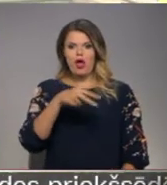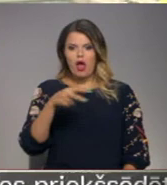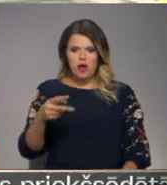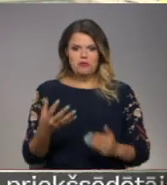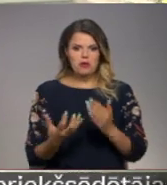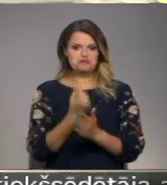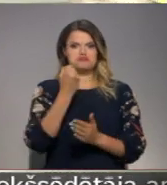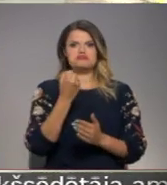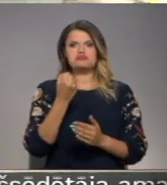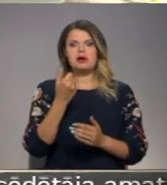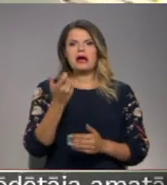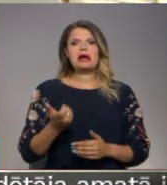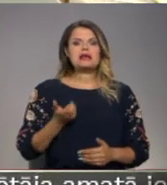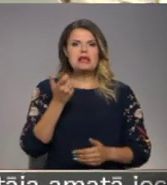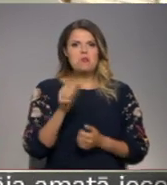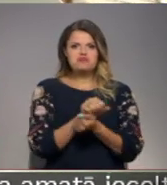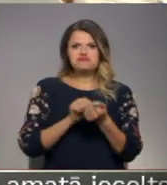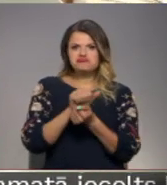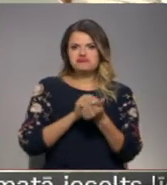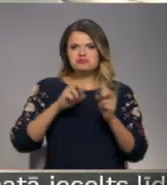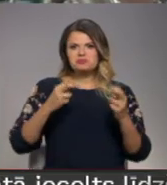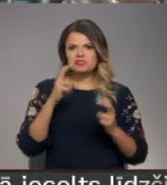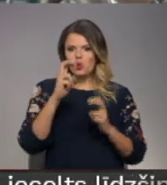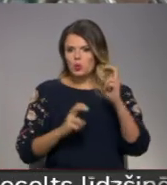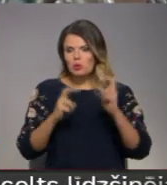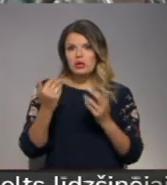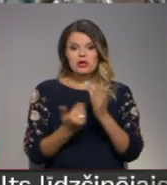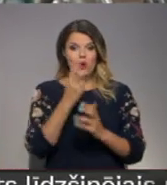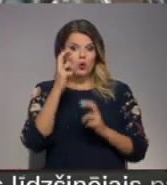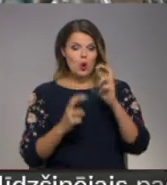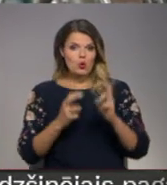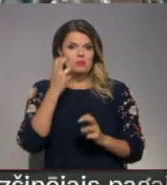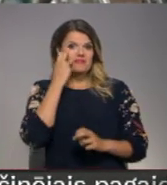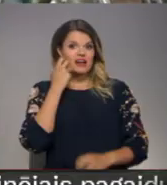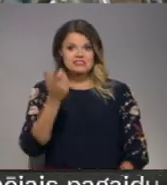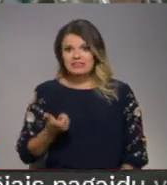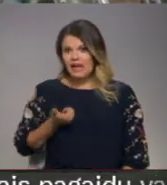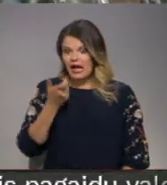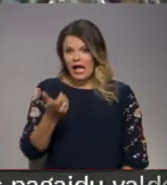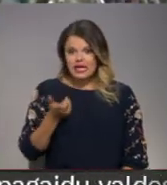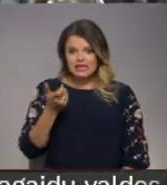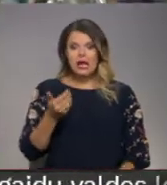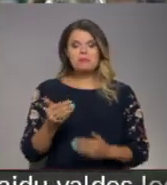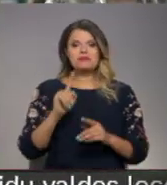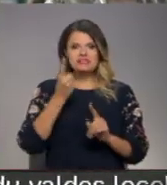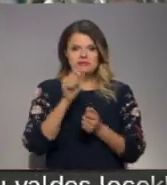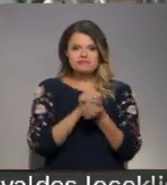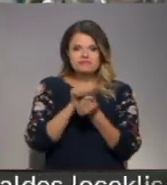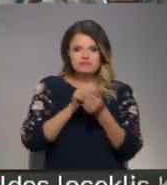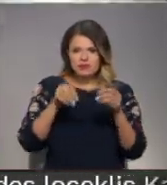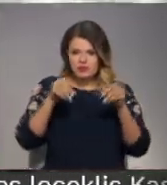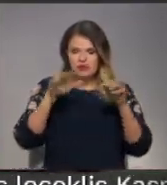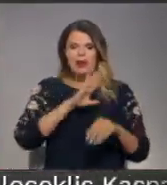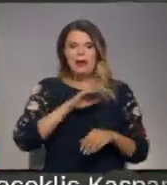redz, izveidojot riepu mehāniskās pārstrādes rūpnīcu. Jaunajā rūpnīcā nolietotās riepas vispirms tiek sasmalcinātas,